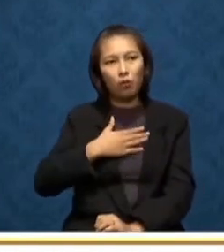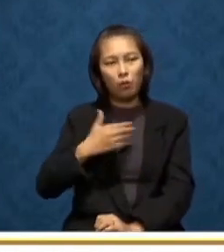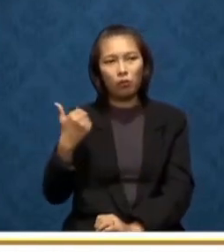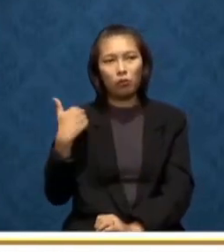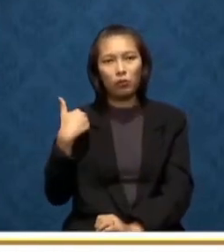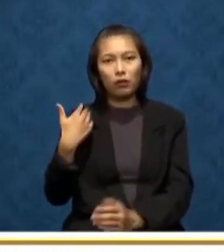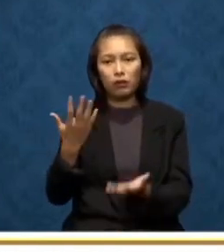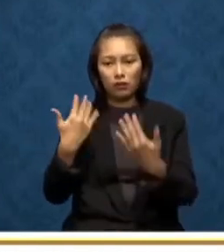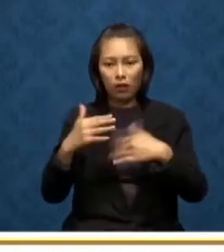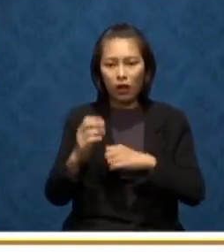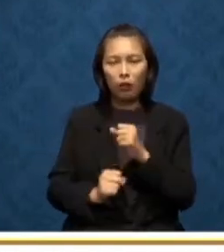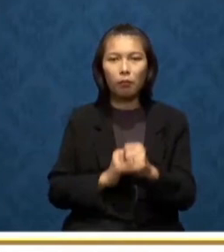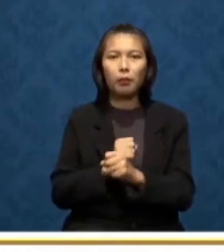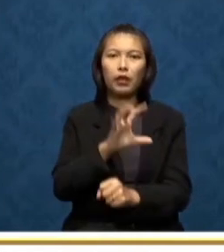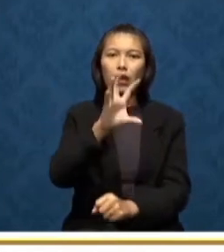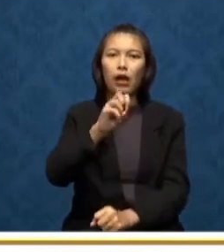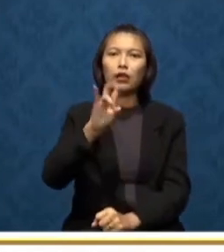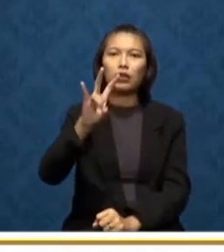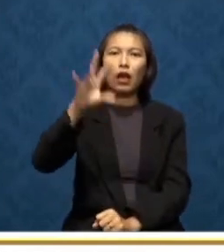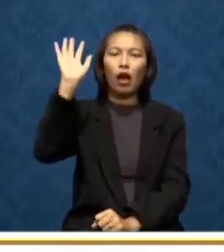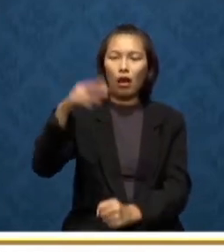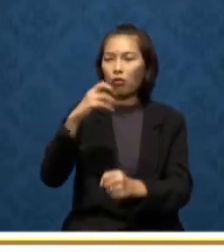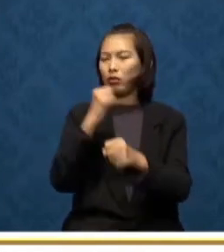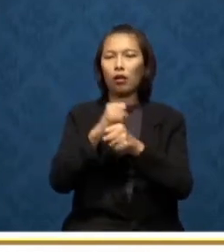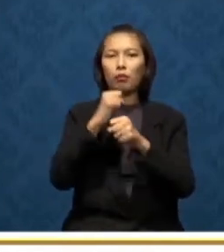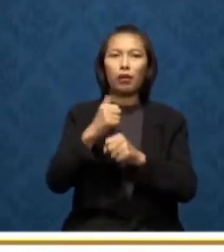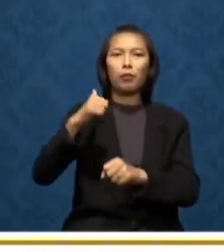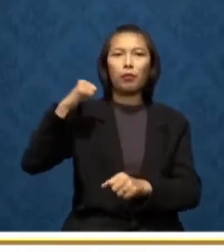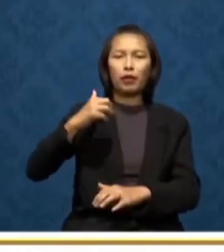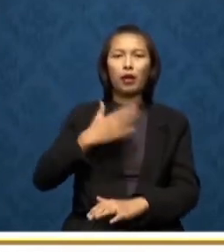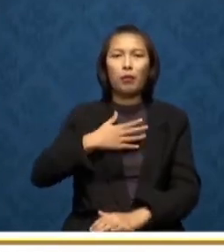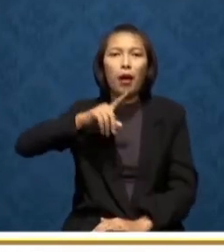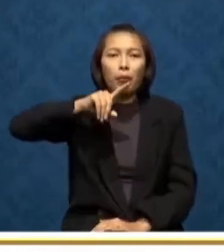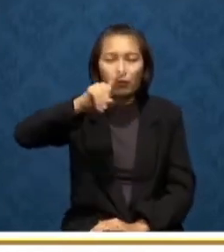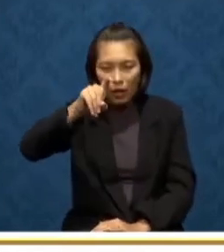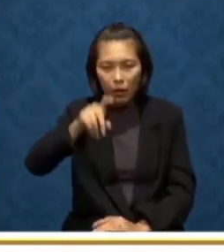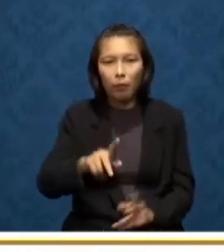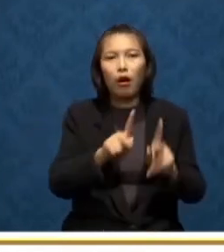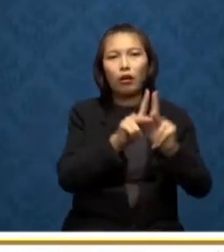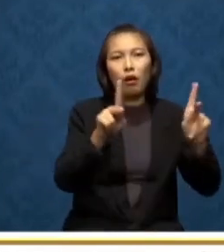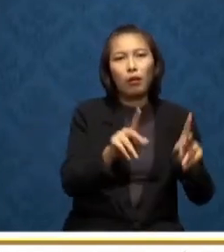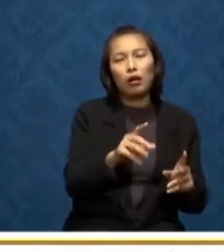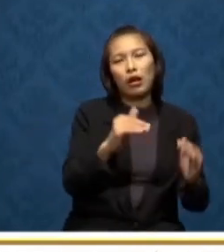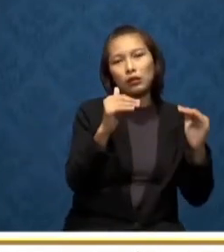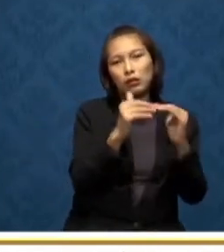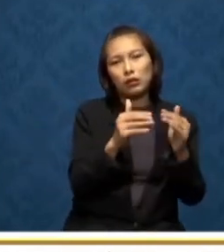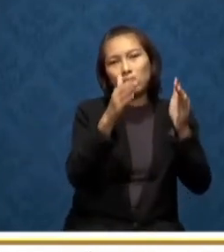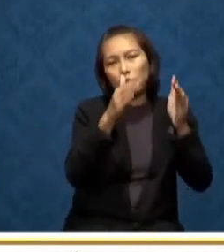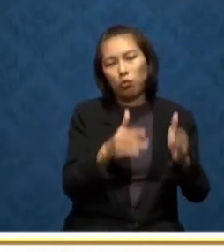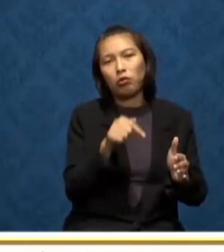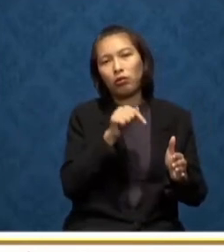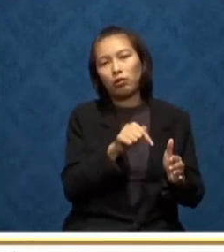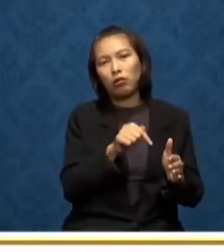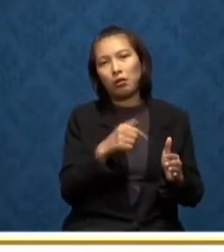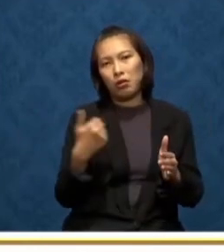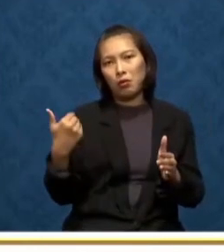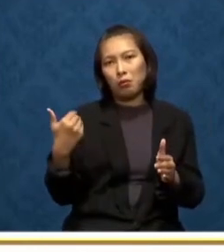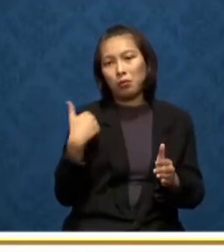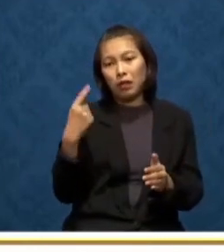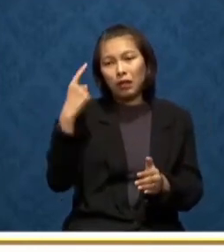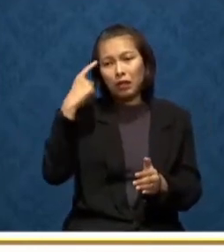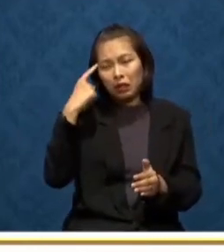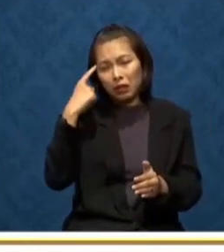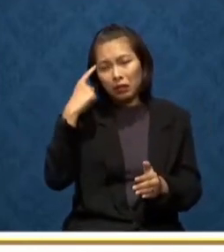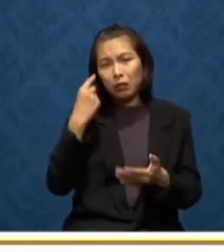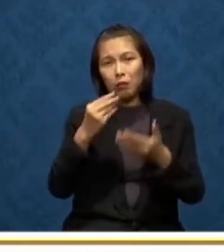ต่อมา 57ทำผมจะถามว่าคณะกรรมการสิทธิมนุษยชนได้มีความเห็น